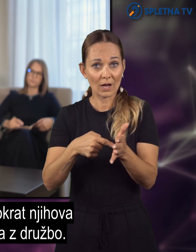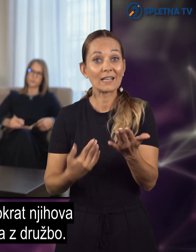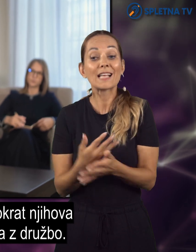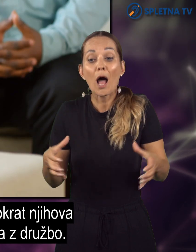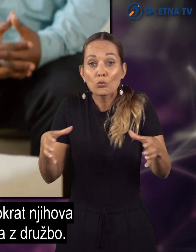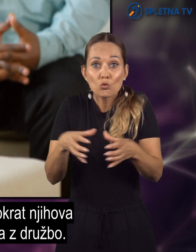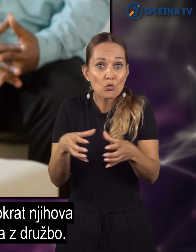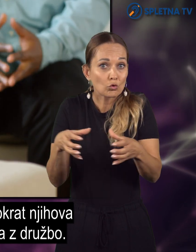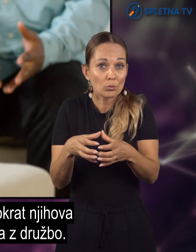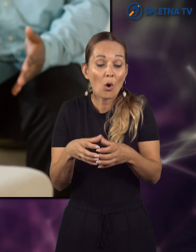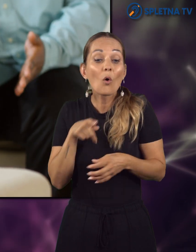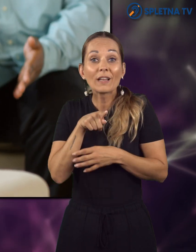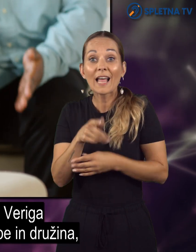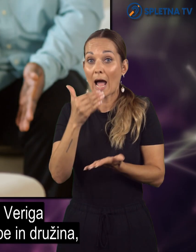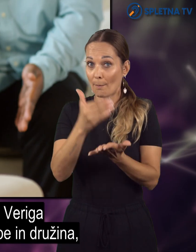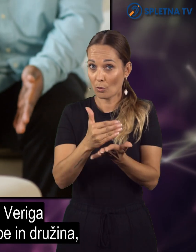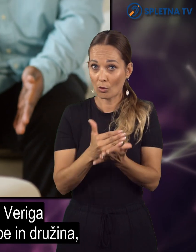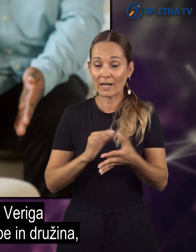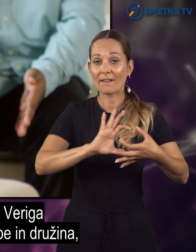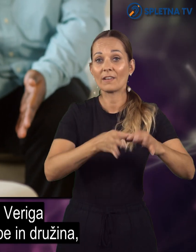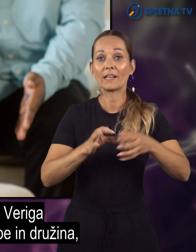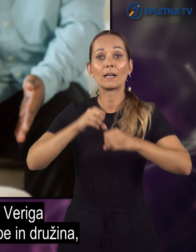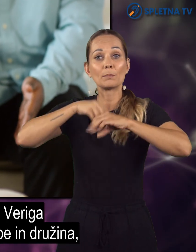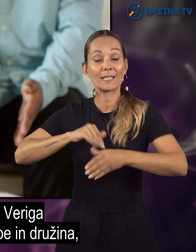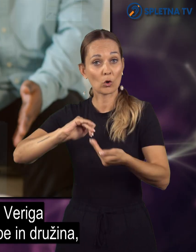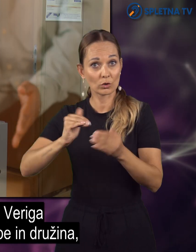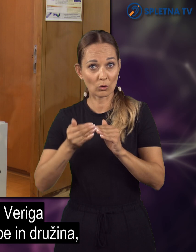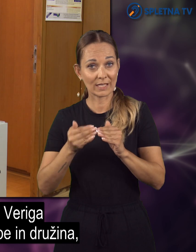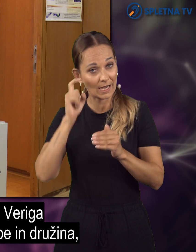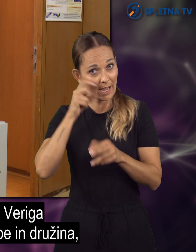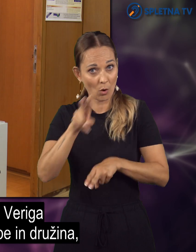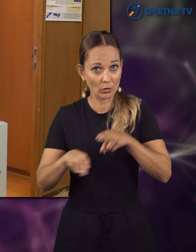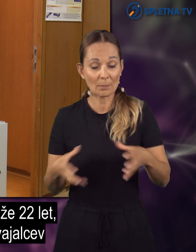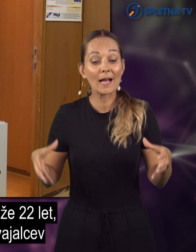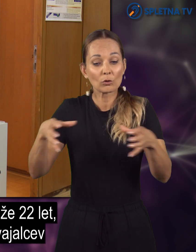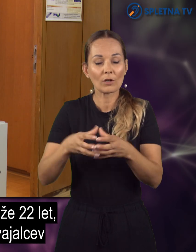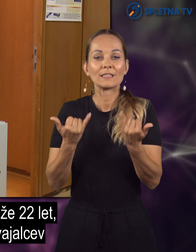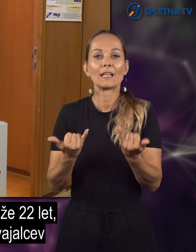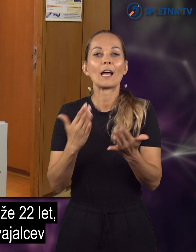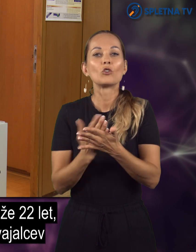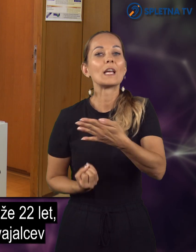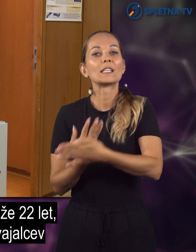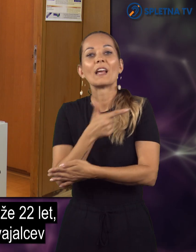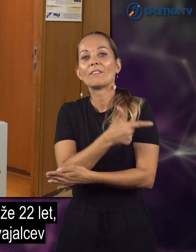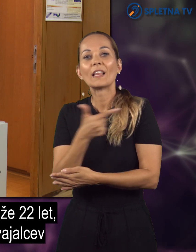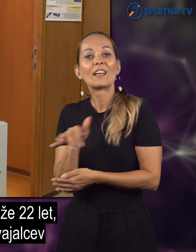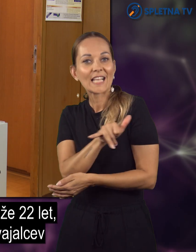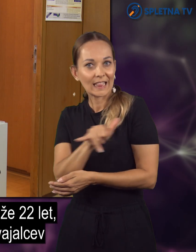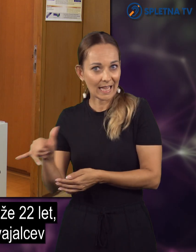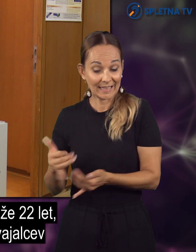točka z družbo dejansko. No in ta program Veriga psihosocialne oskrbe in druženja, ki ga razvijamo zdaj že 22